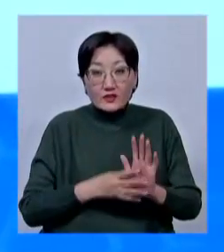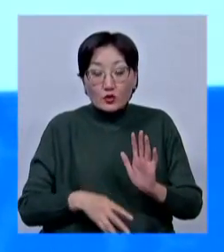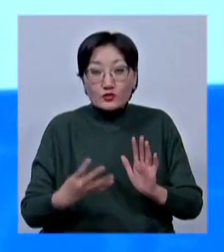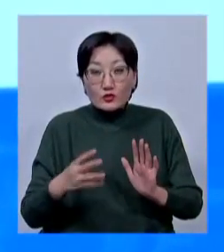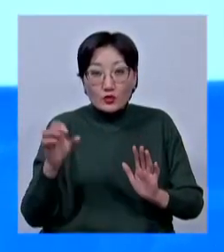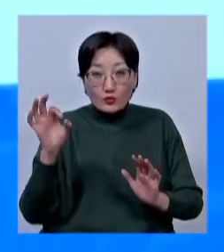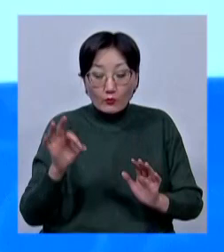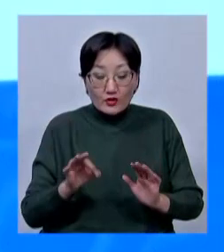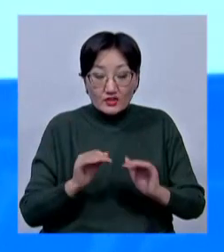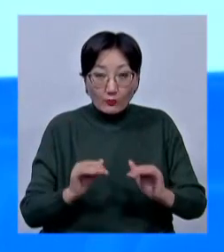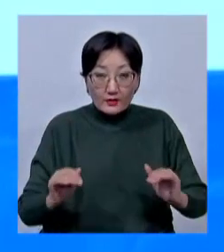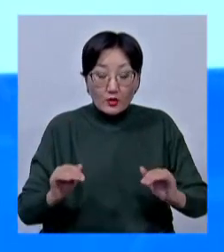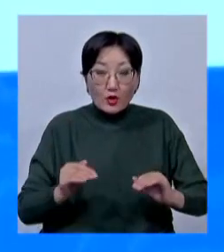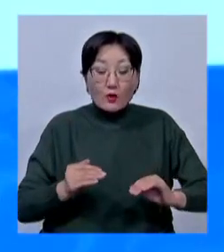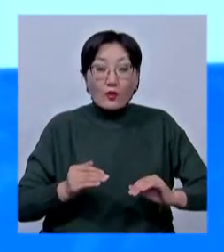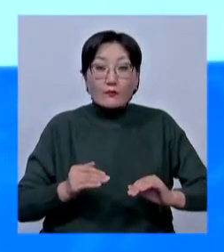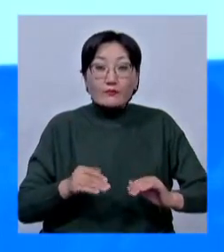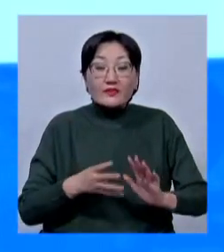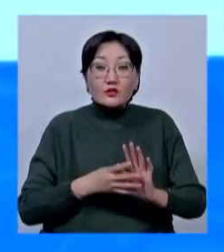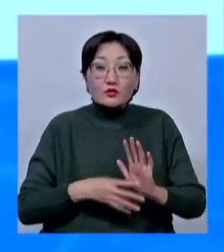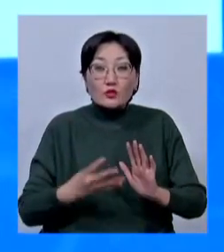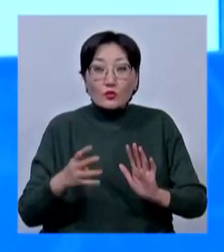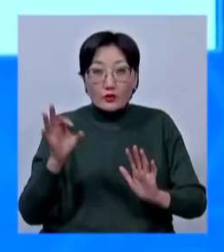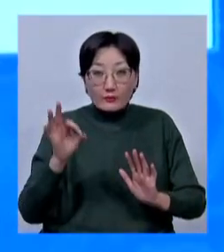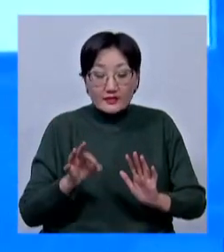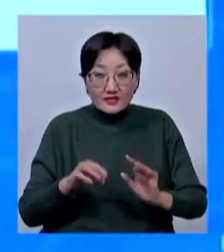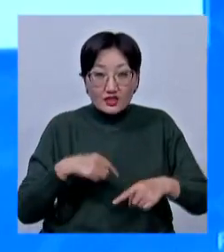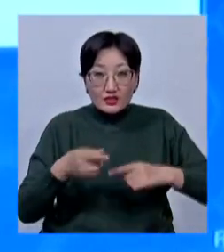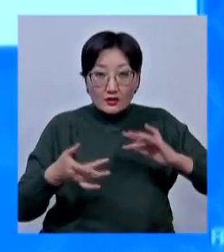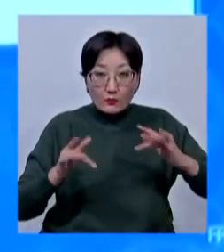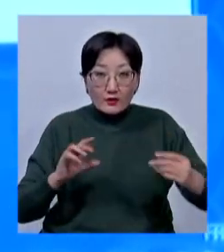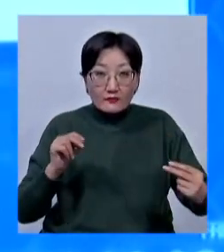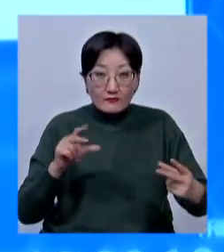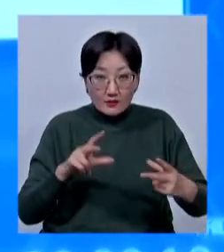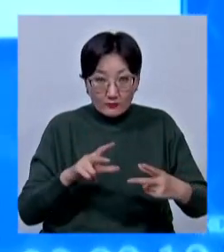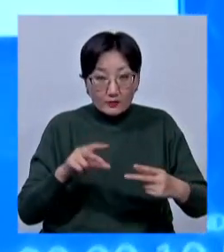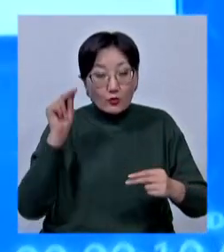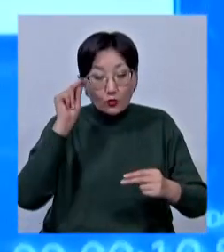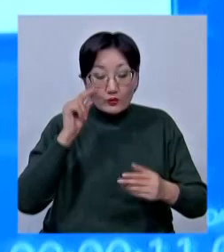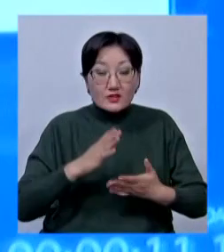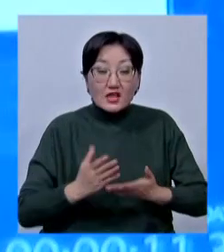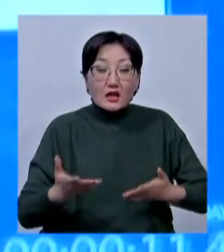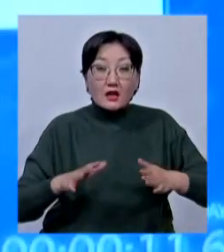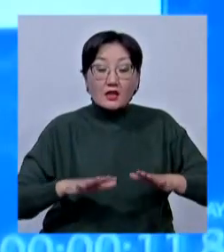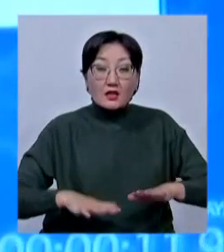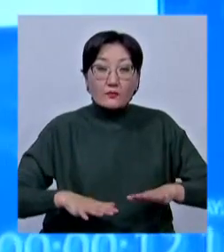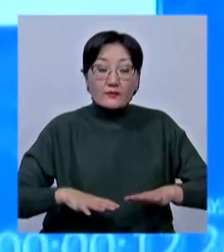94% оқушылардың осы 94% қашықтан оқу форматында оқып жатыр. Ал қалған